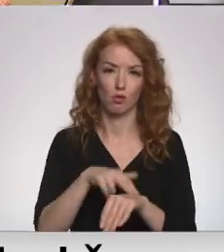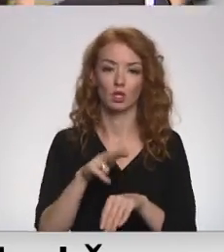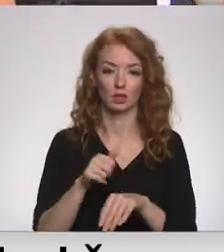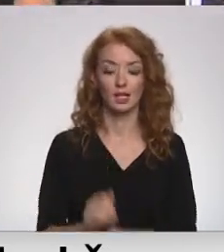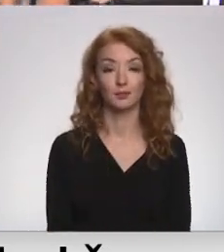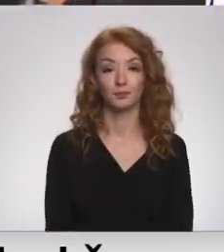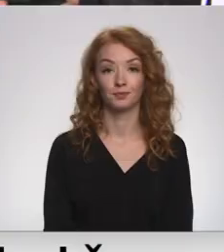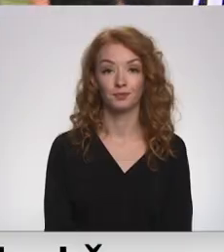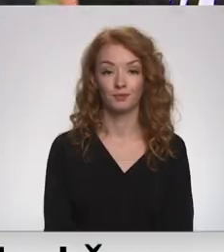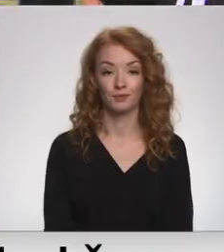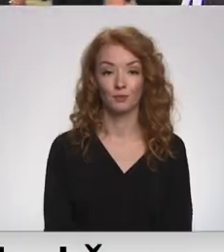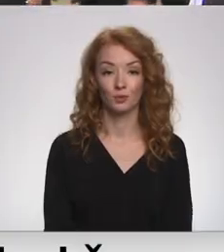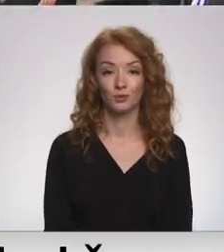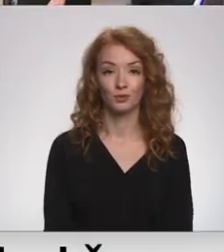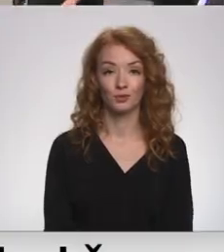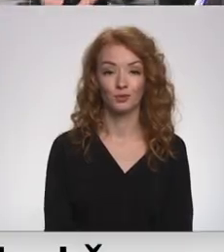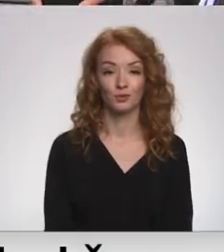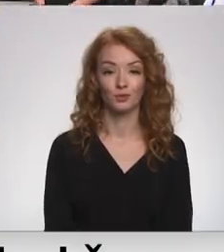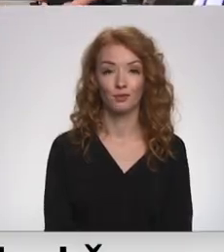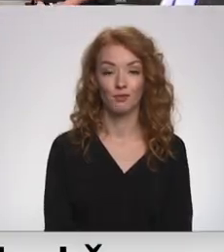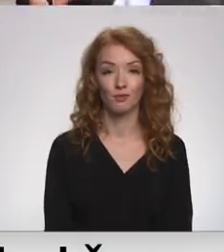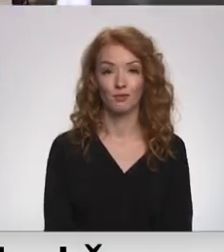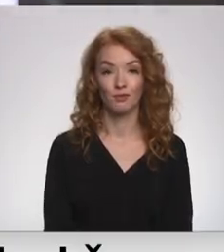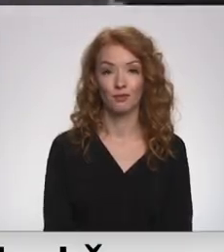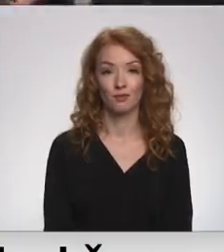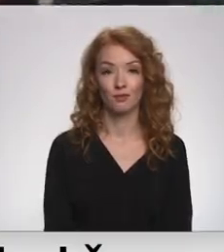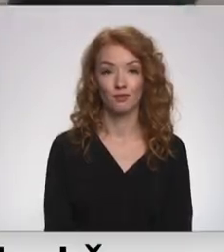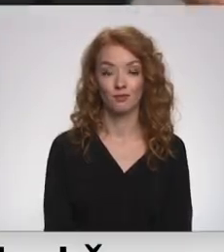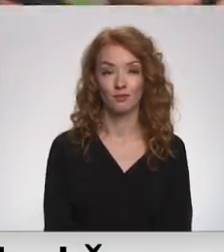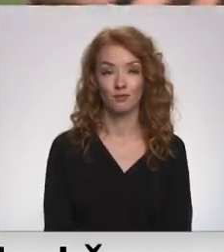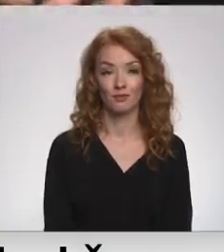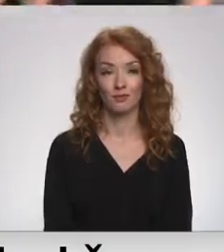spēki. Aikīns, Madara Līcīte, Ivans Milovs, Mārs Jurgensons, Latvijas televīzija.